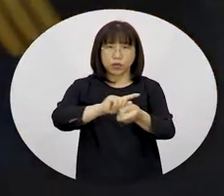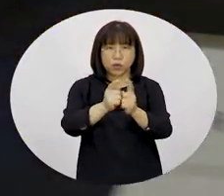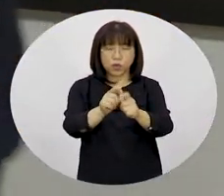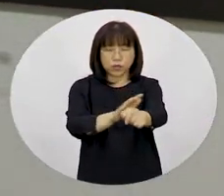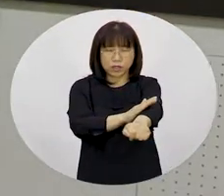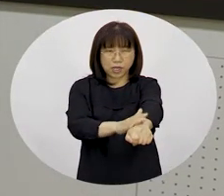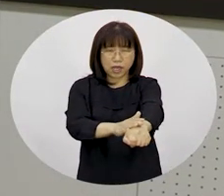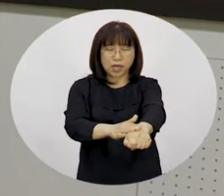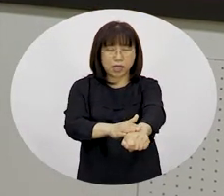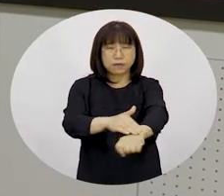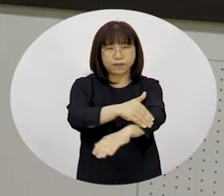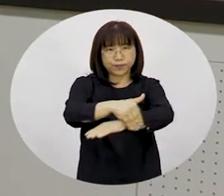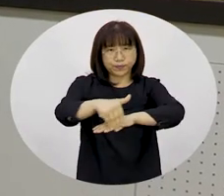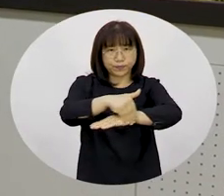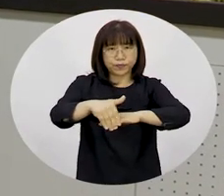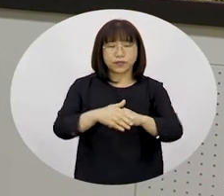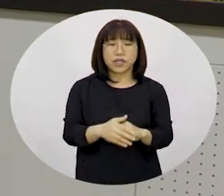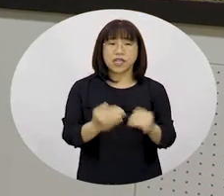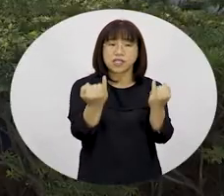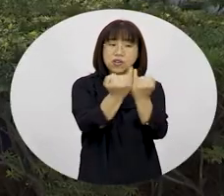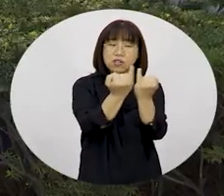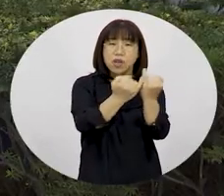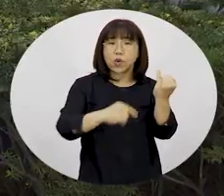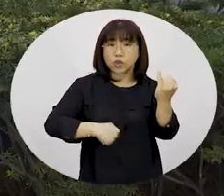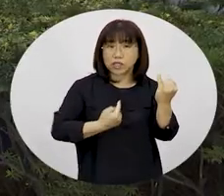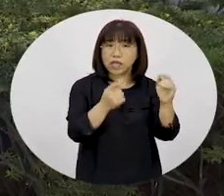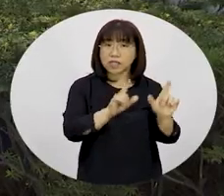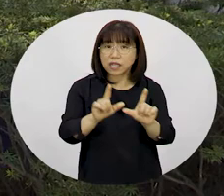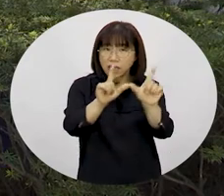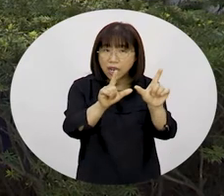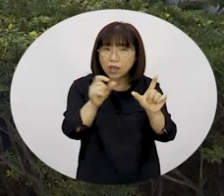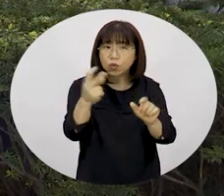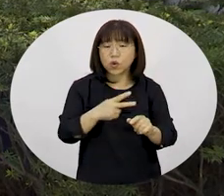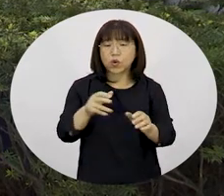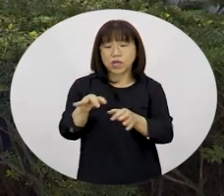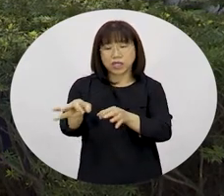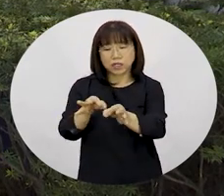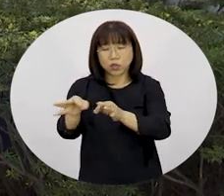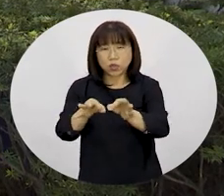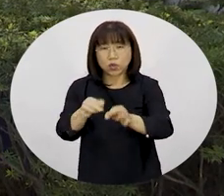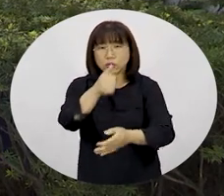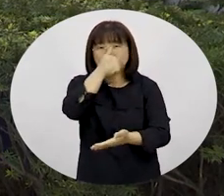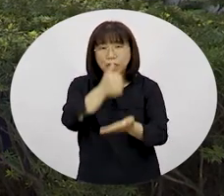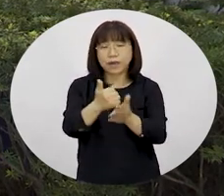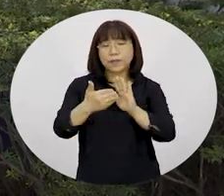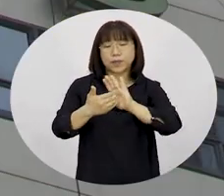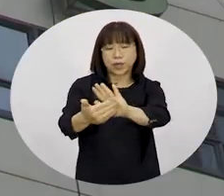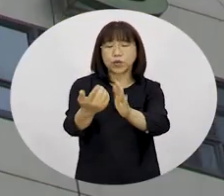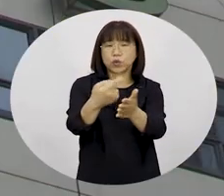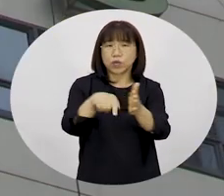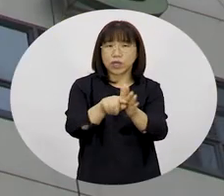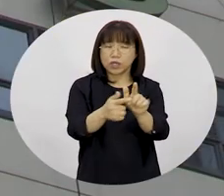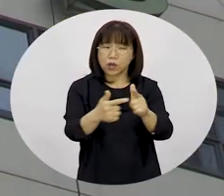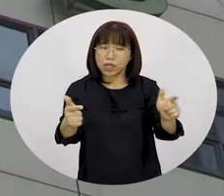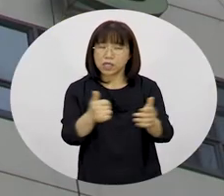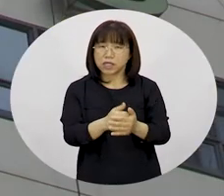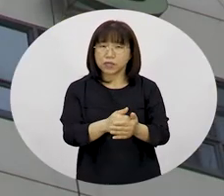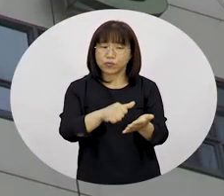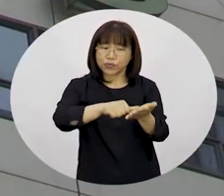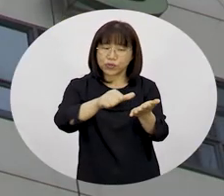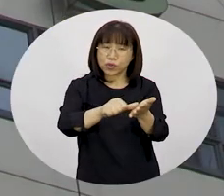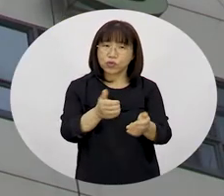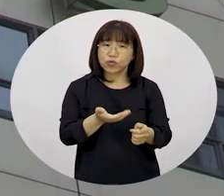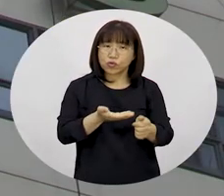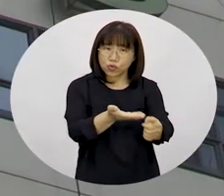통해 촘촘한 안정 망을 구축하게 됩니다 또한 여성 1인가구 및 점포 대상 범죄를 예방하기위해 방법 용품